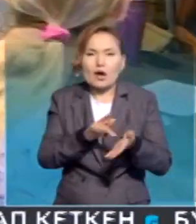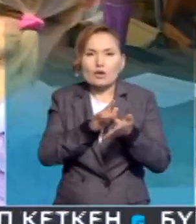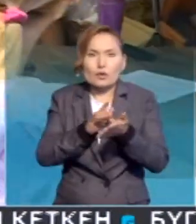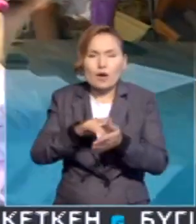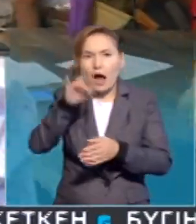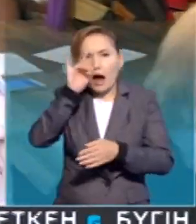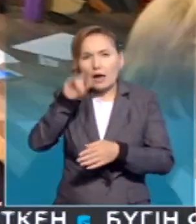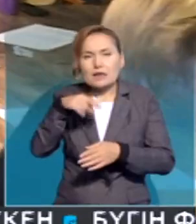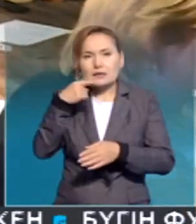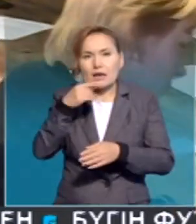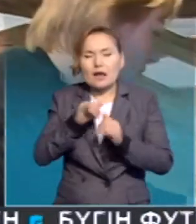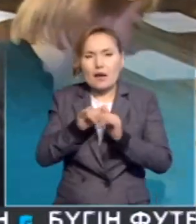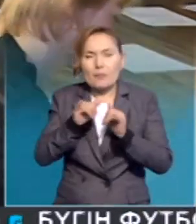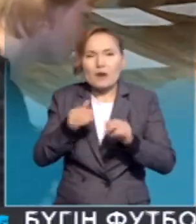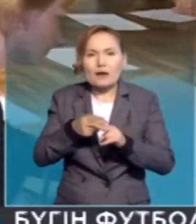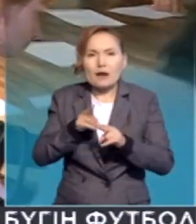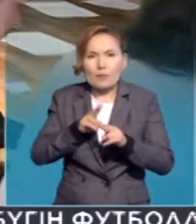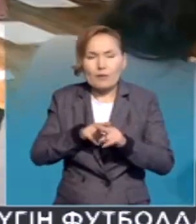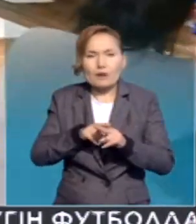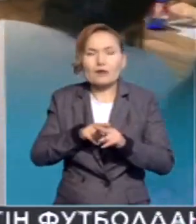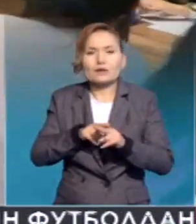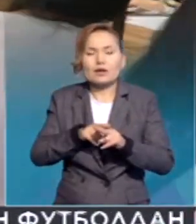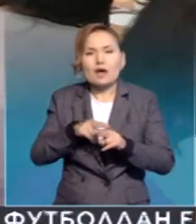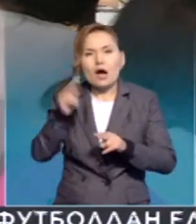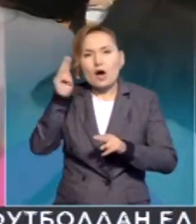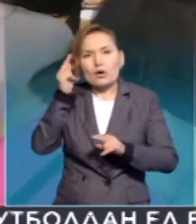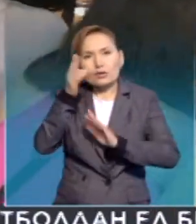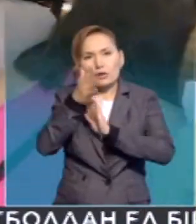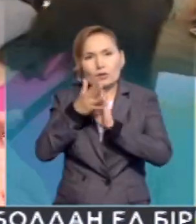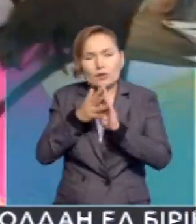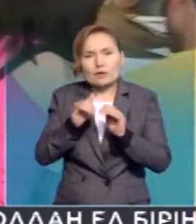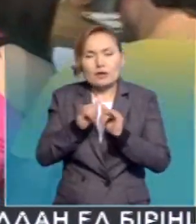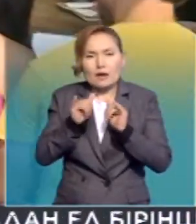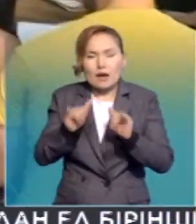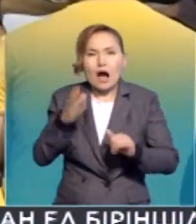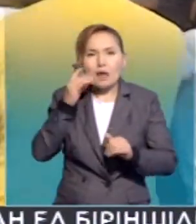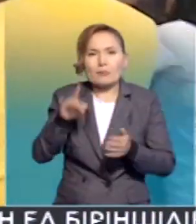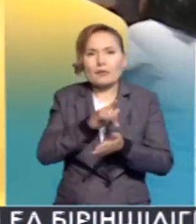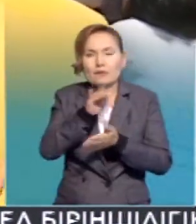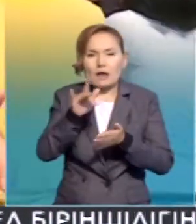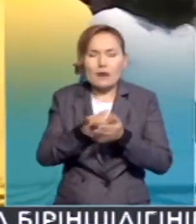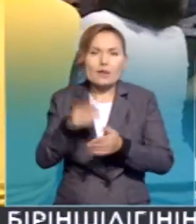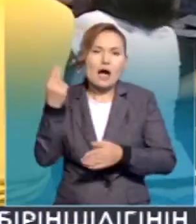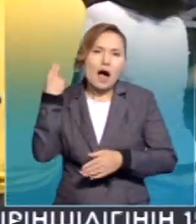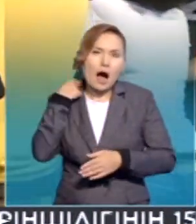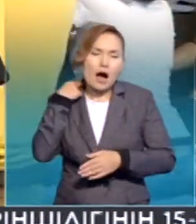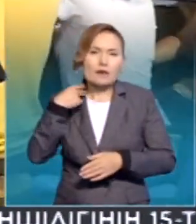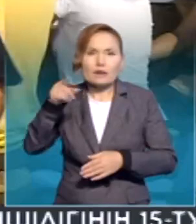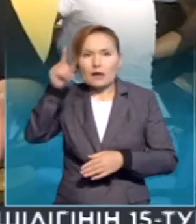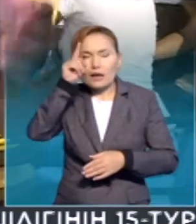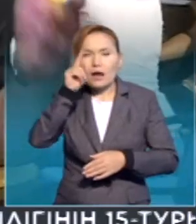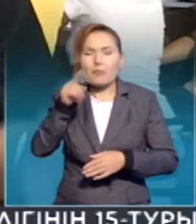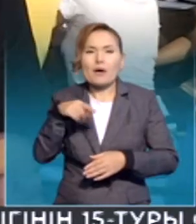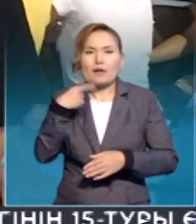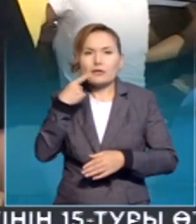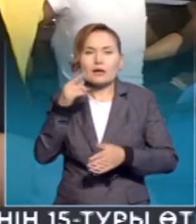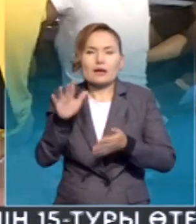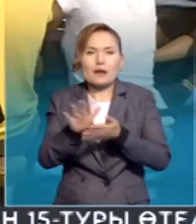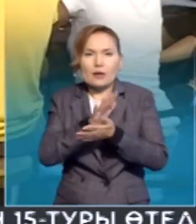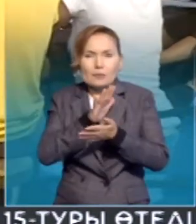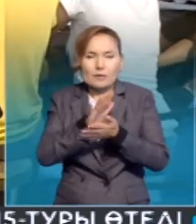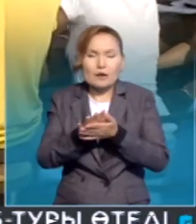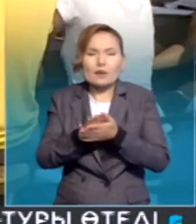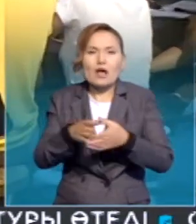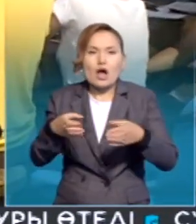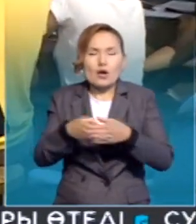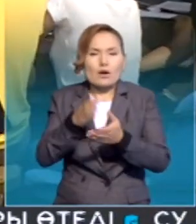тұр. Мемлекеттік тілді меңгеру. Клуб мүшелерінің сөзінше, Алматыда ағылшын, неміс тілдерін тегін үйрететін үйірмелер бар,